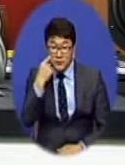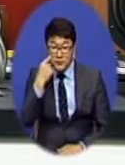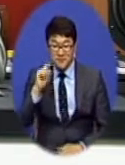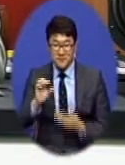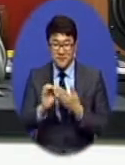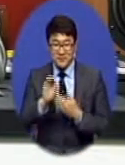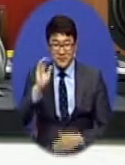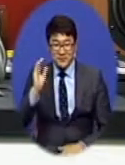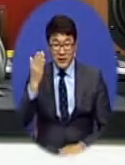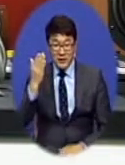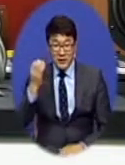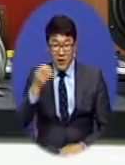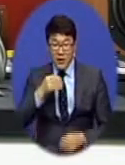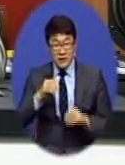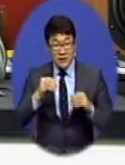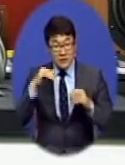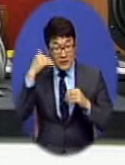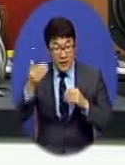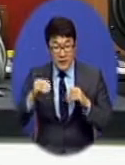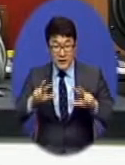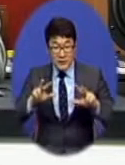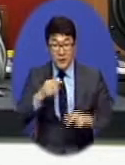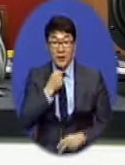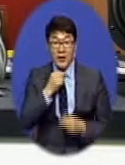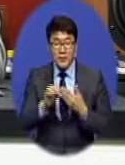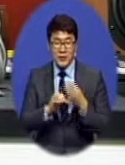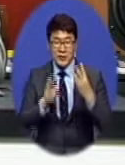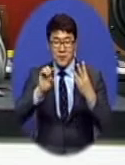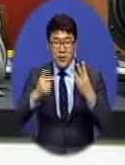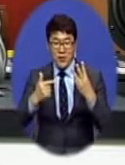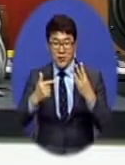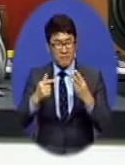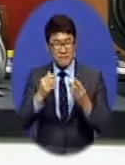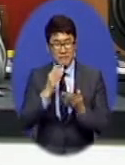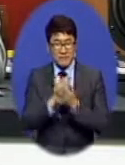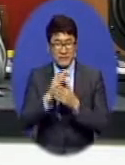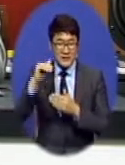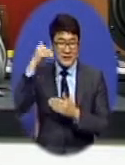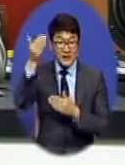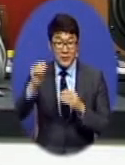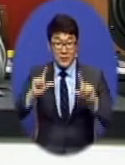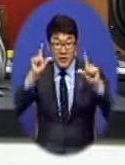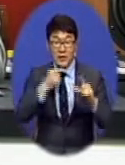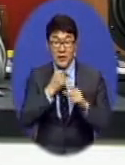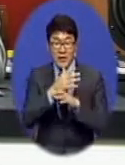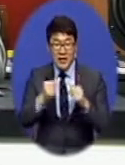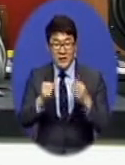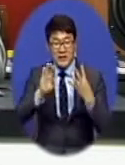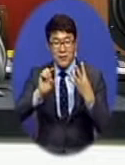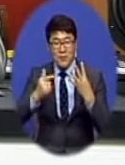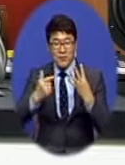됩니다. 그리고 나서 생방송 참여를 원하시면 3번. 다음날 참여를 원하시면 예약 참여